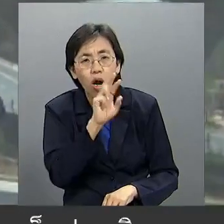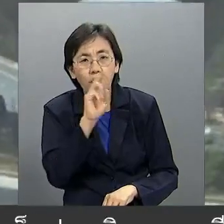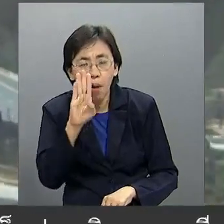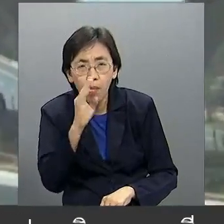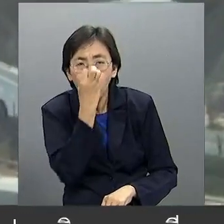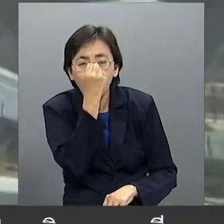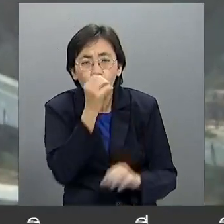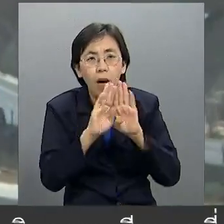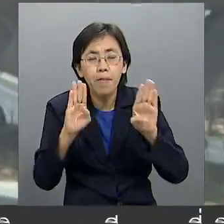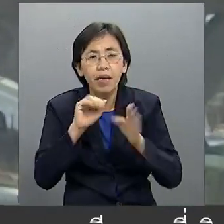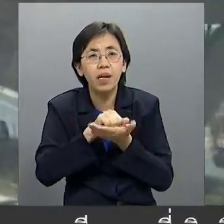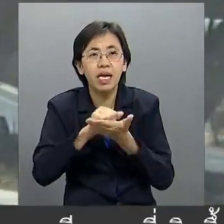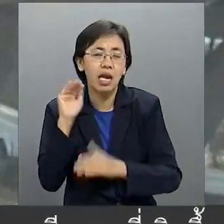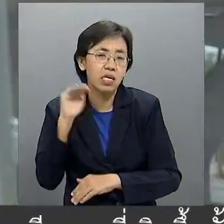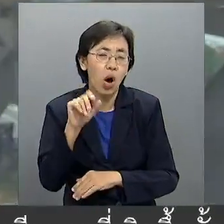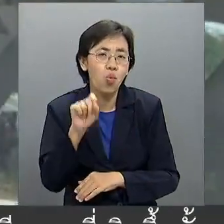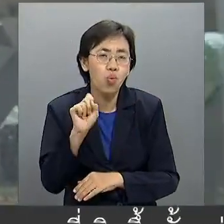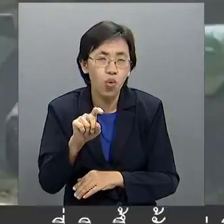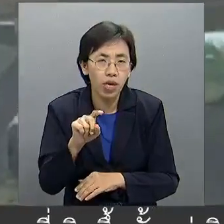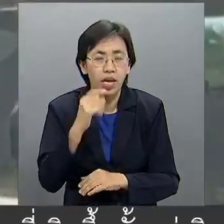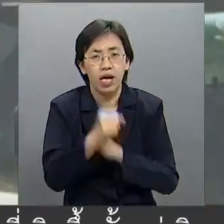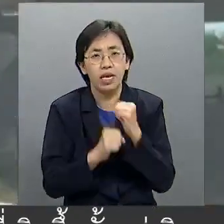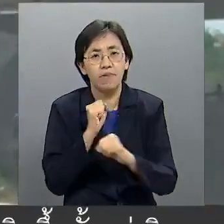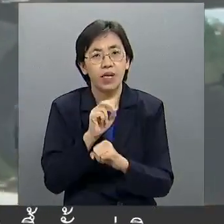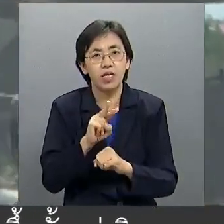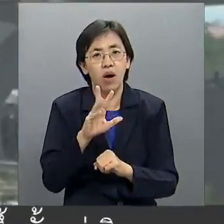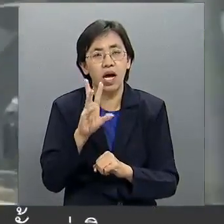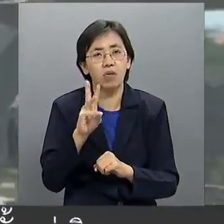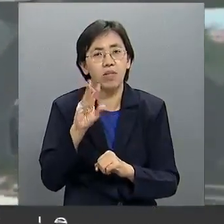บริการได้ภายในปลายปี2565ค่ะอ่ะ